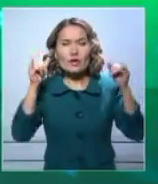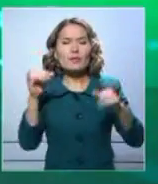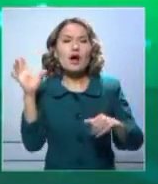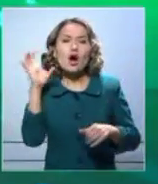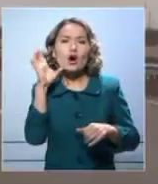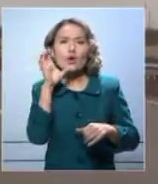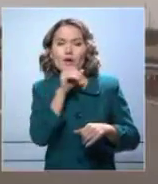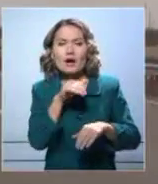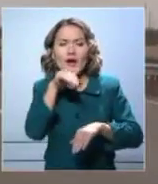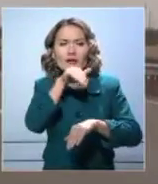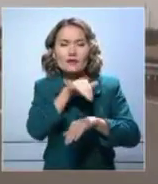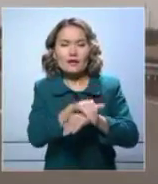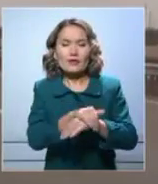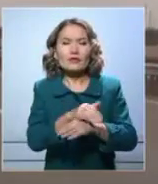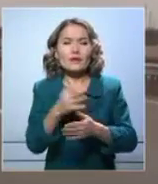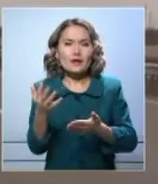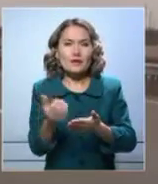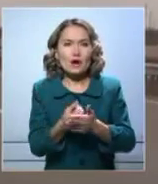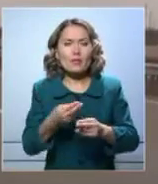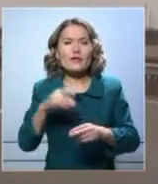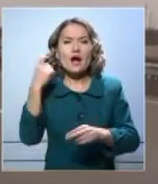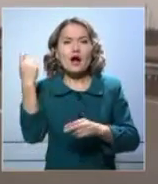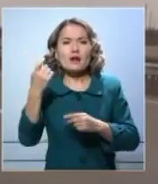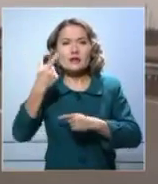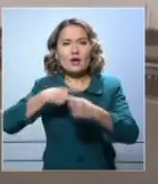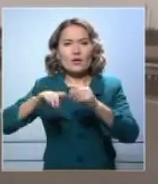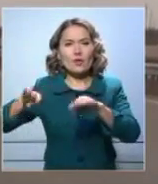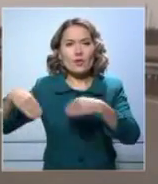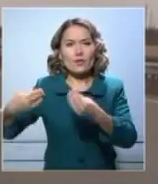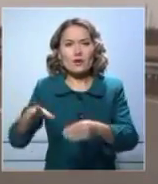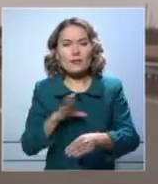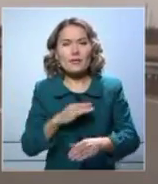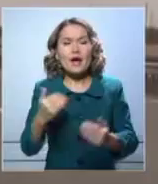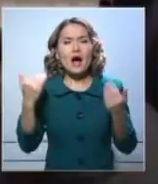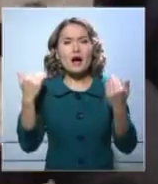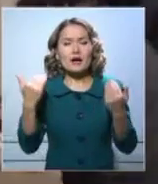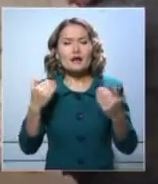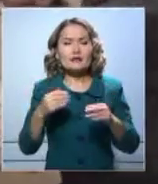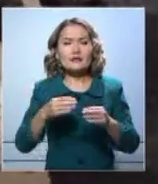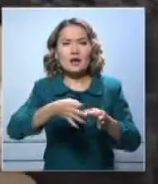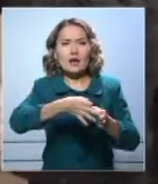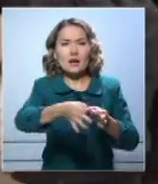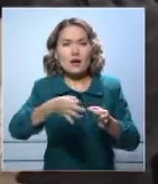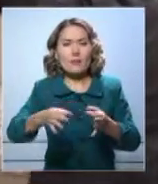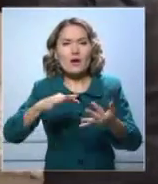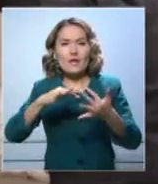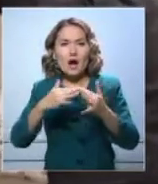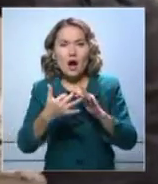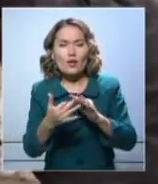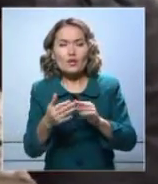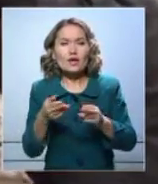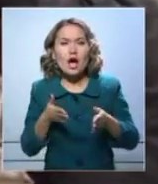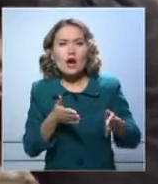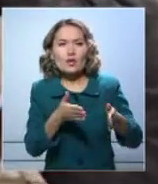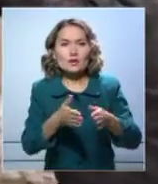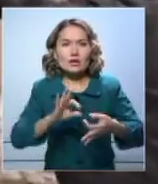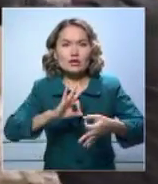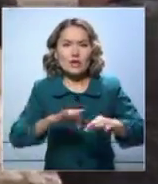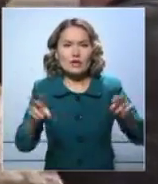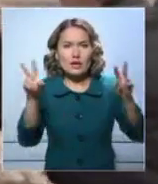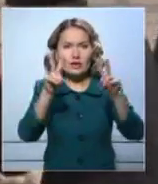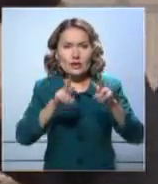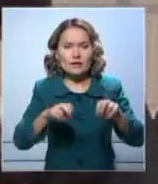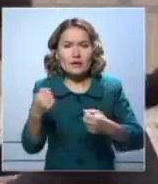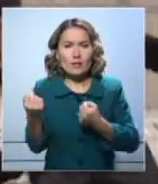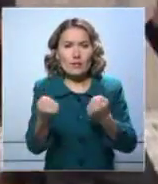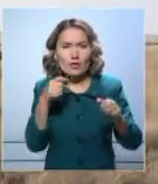байланысты 143 қылмыстық іс қозғалып, кінәлілер жазасын алды. Қазір өңірде тәртіп сақшылары жолдағы барлық жүк көліктерін тексеріп жатыр.